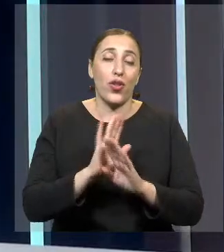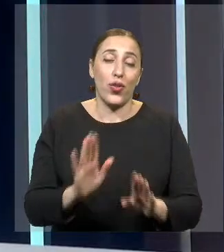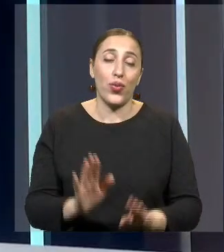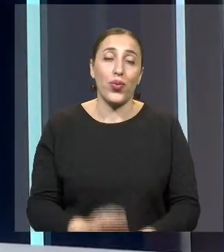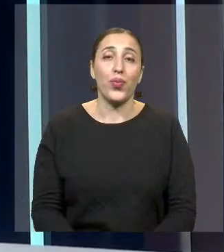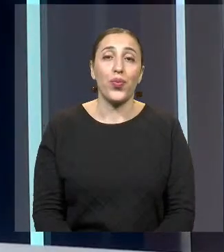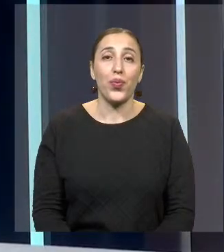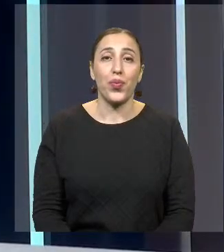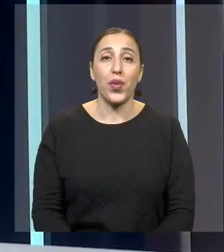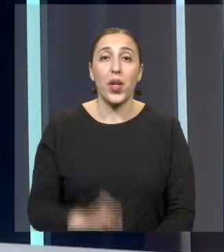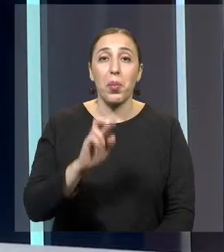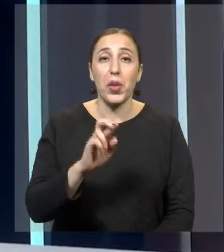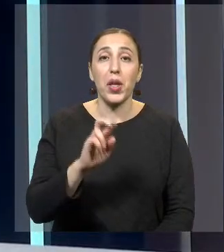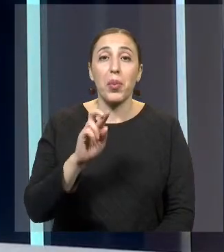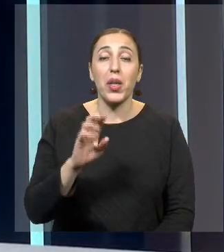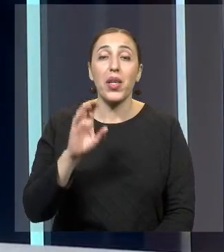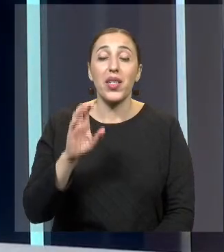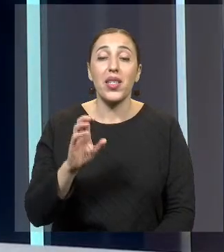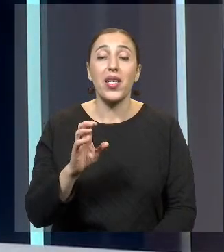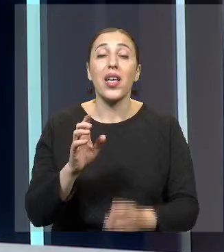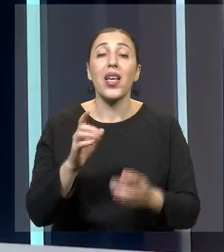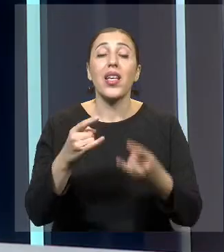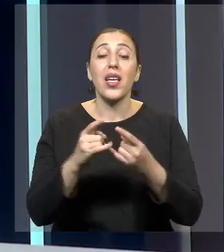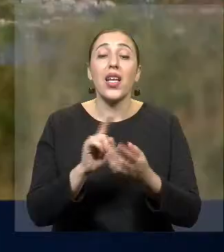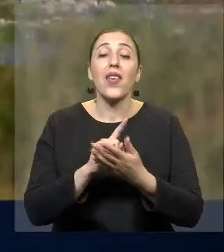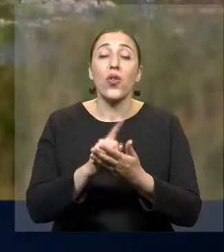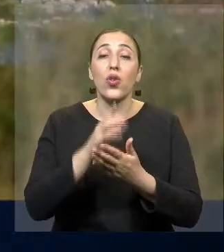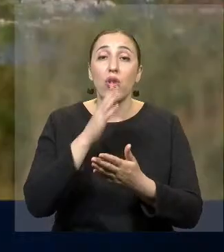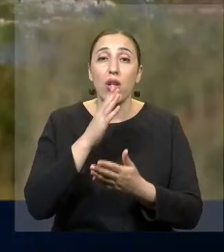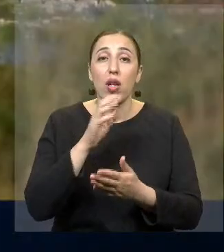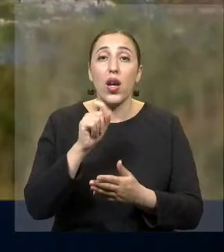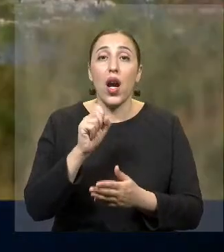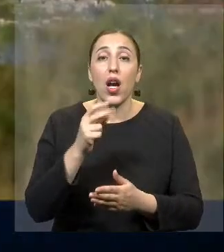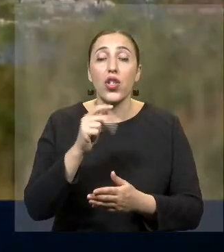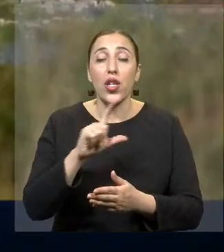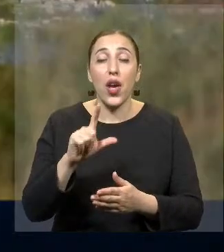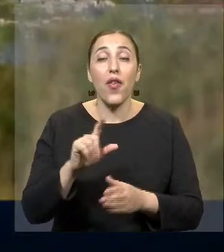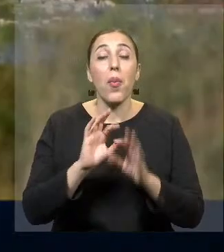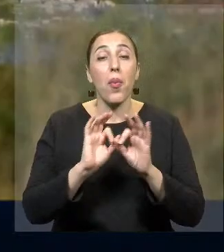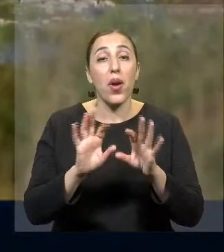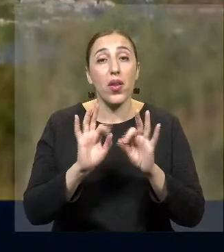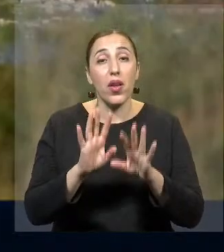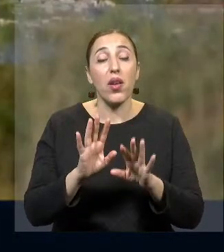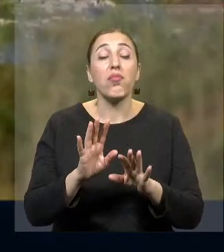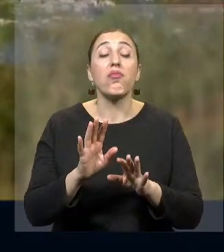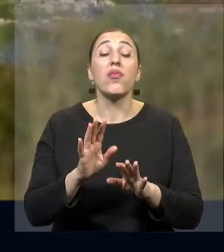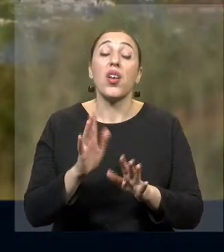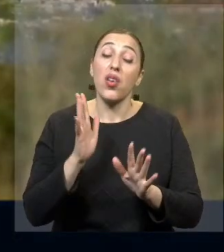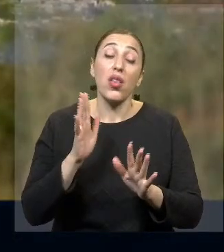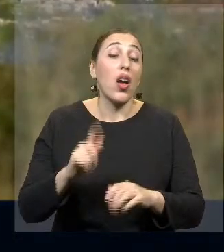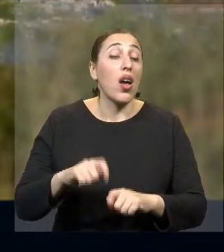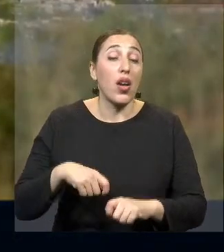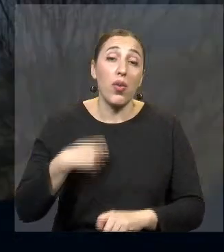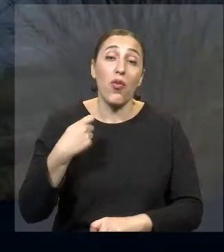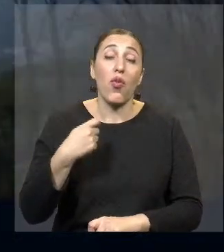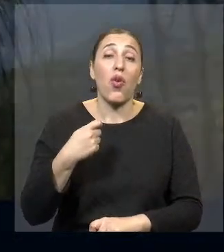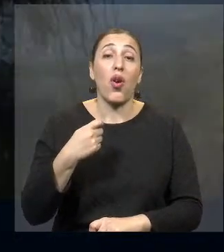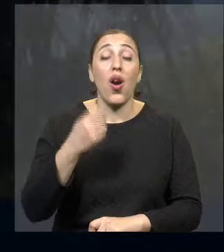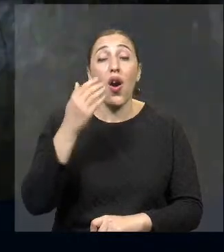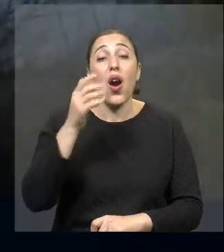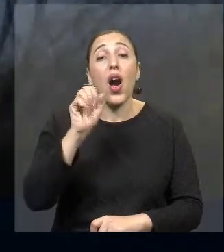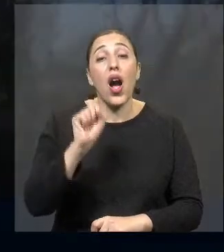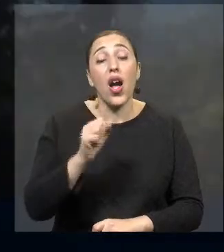Իսկահա BBC ինտվաց արձազրությում հաջևը հայտարալել է, թե անգասկաս ծավում են, որ խաղաղբնակիչների ճատերը